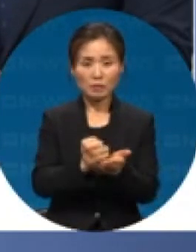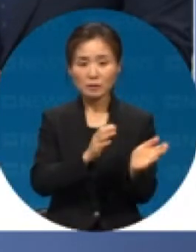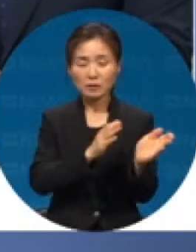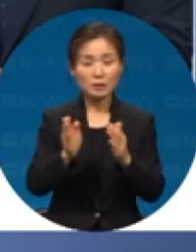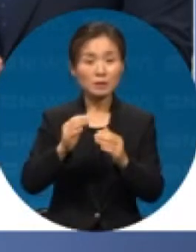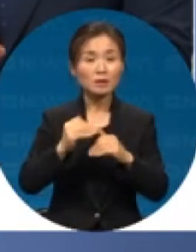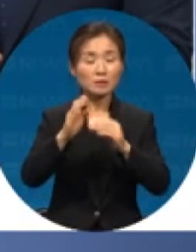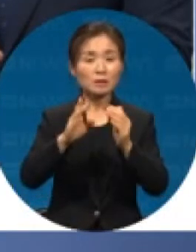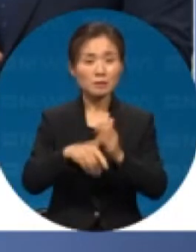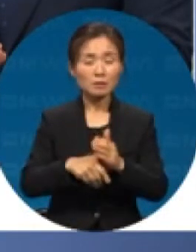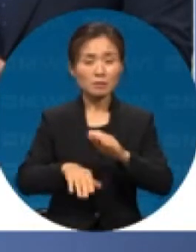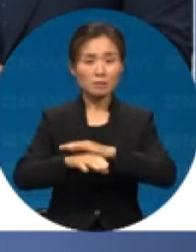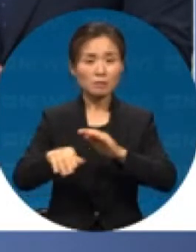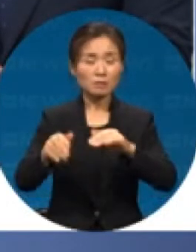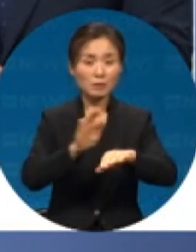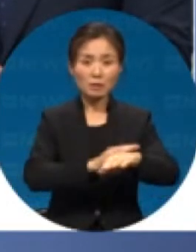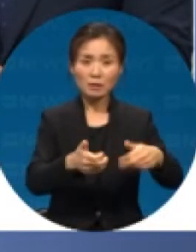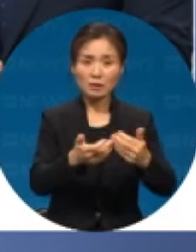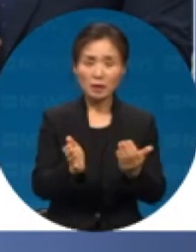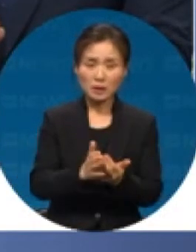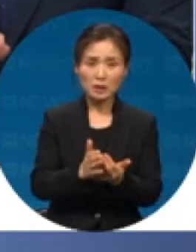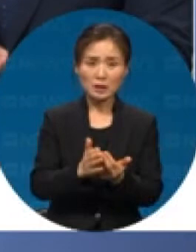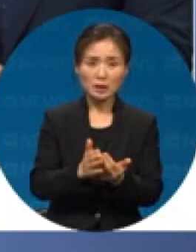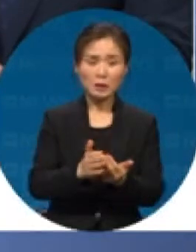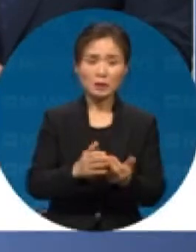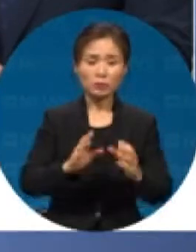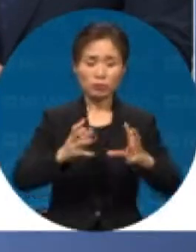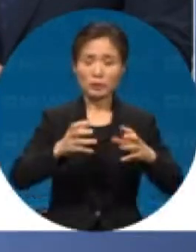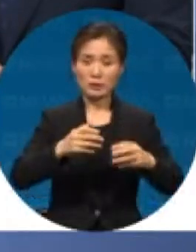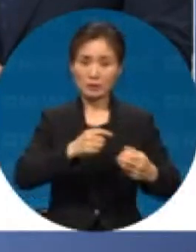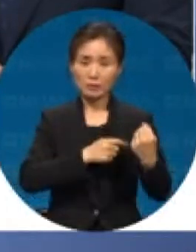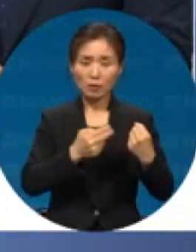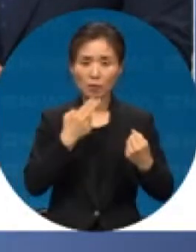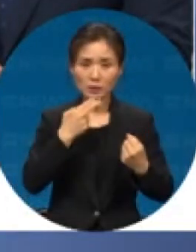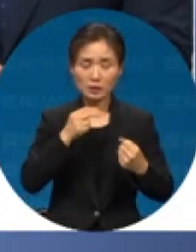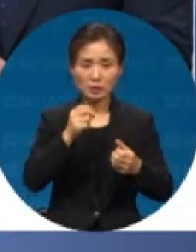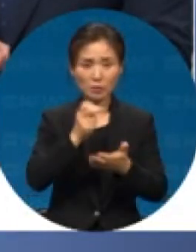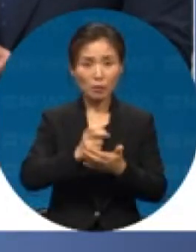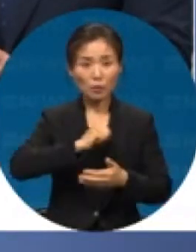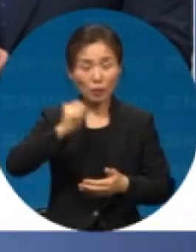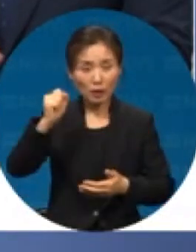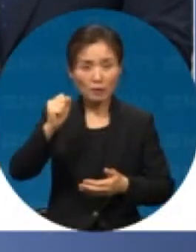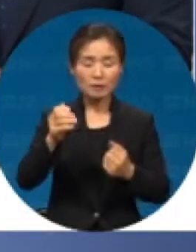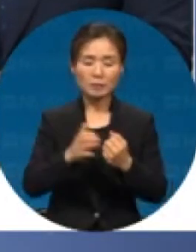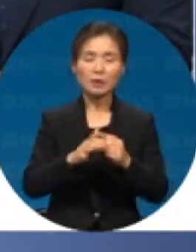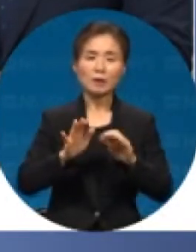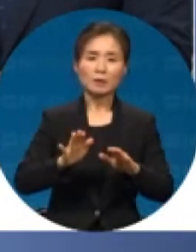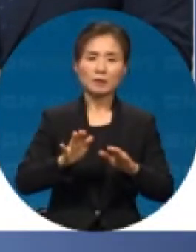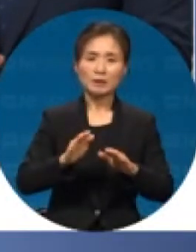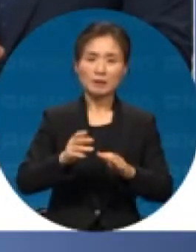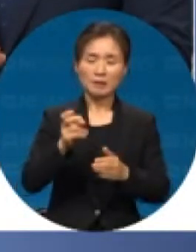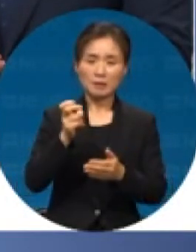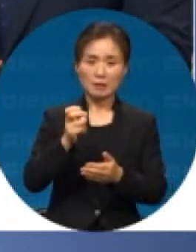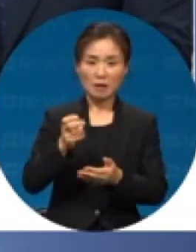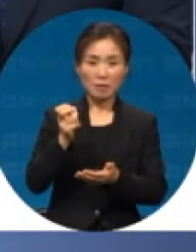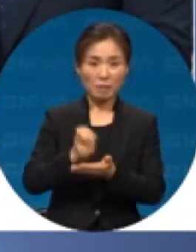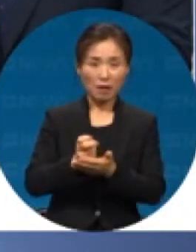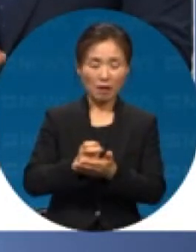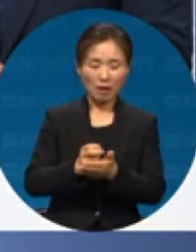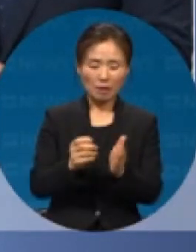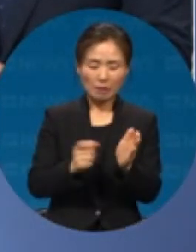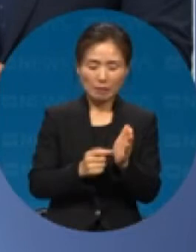국민의 임원들 없이 법안이 통과돼 오늘 본회의 해서 국내에 임원들이 날치기 입법 똑 줄 하며 비판 수위를